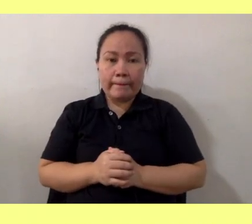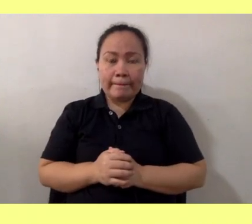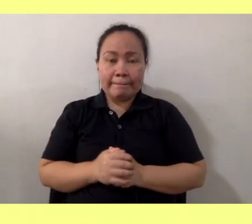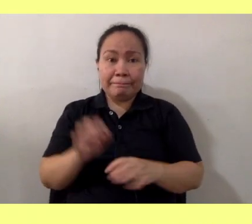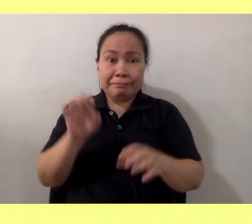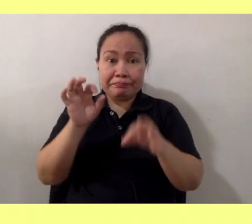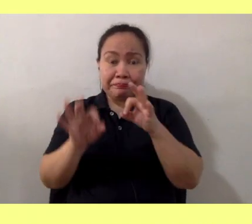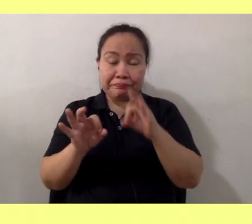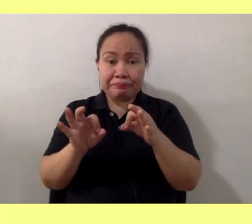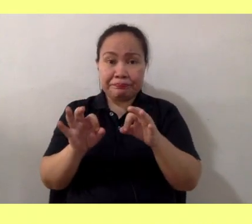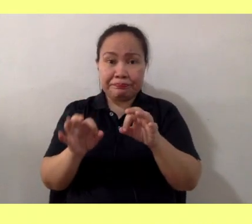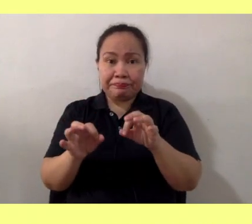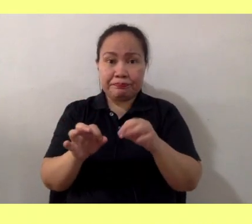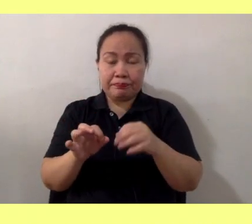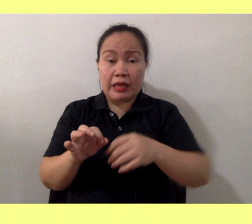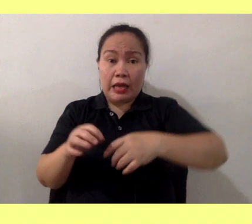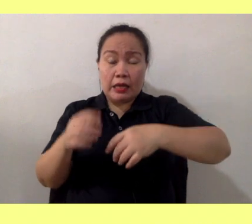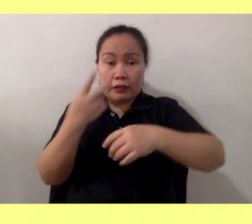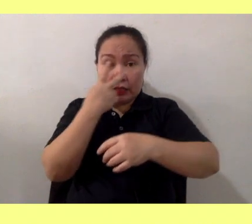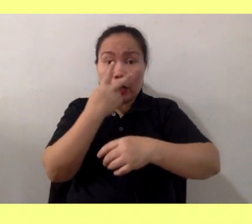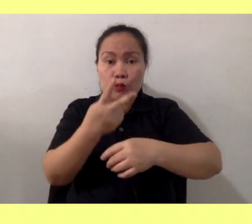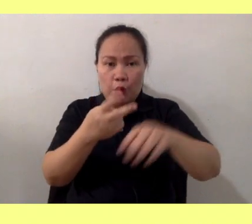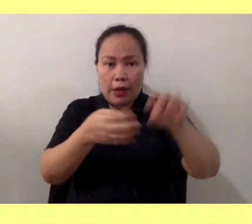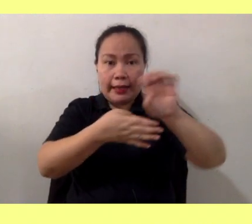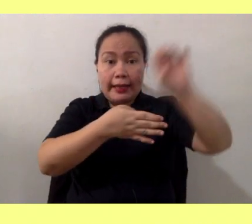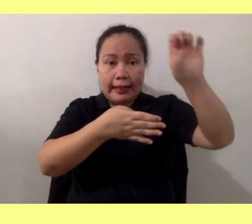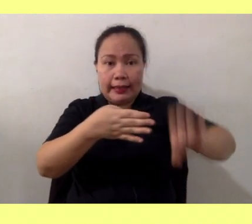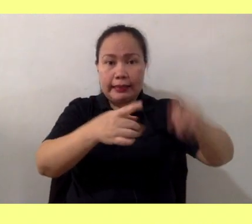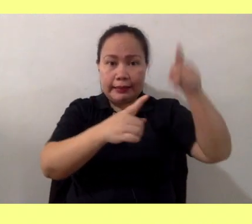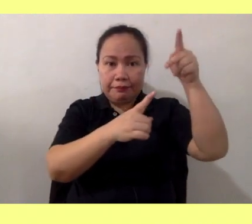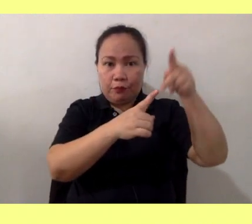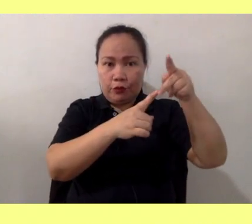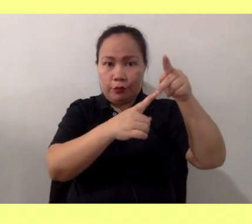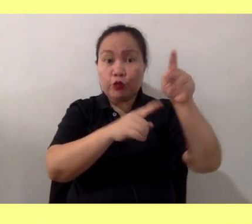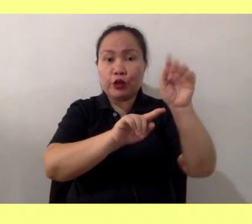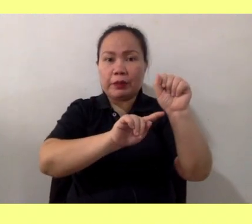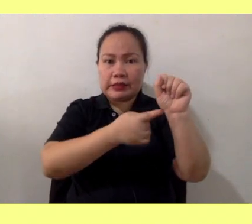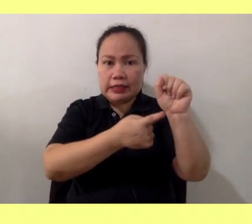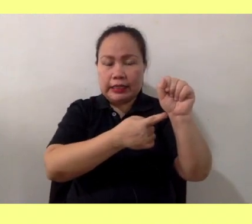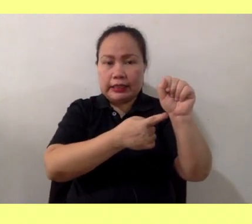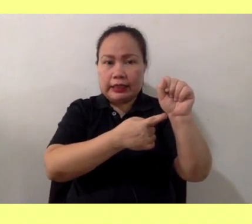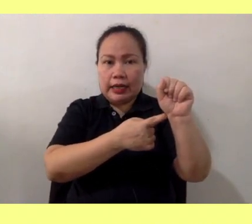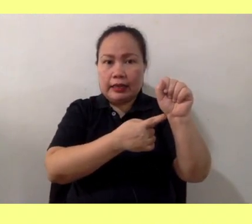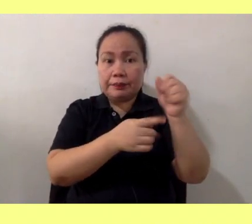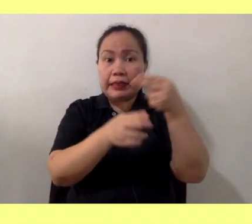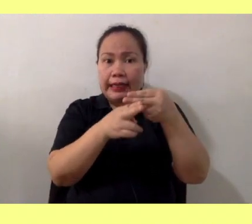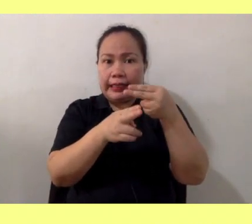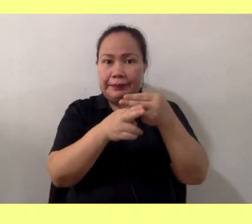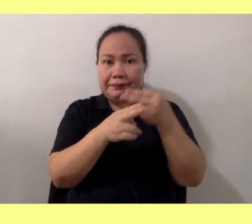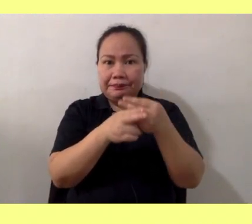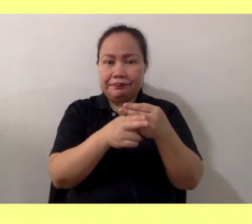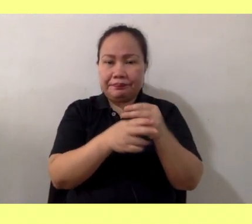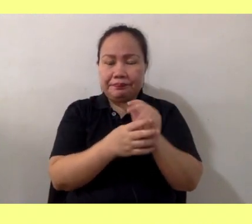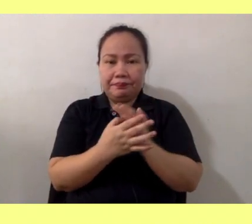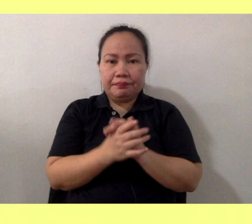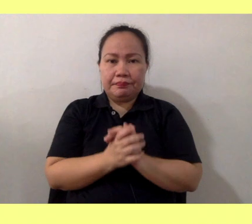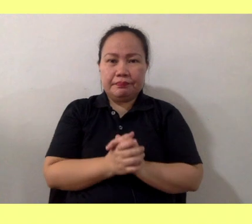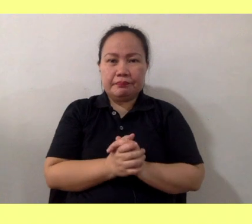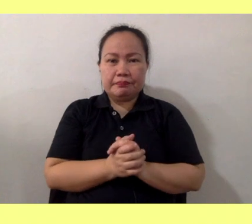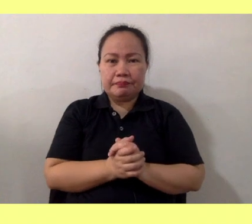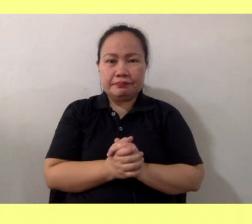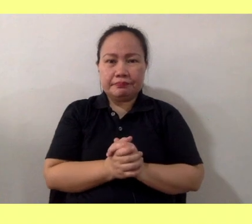yung yung pinaka-ray mo, ang titingnan mo yung point. Okay? So, kung nandito yung